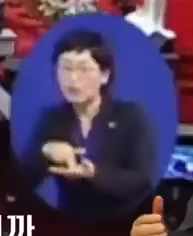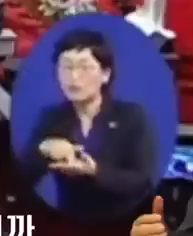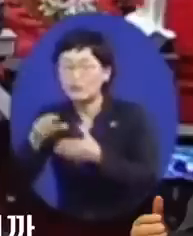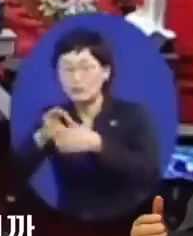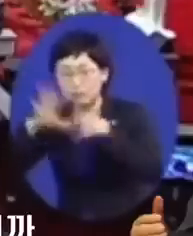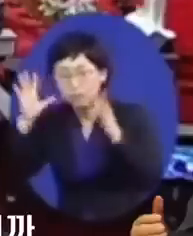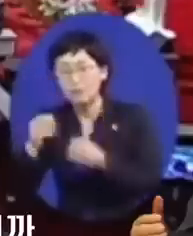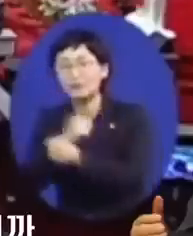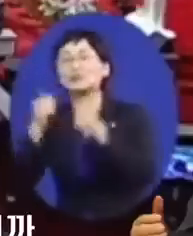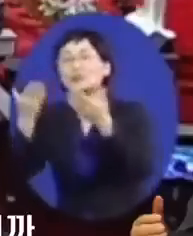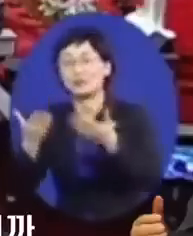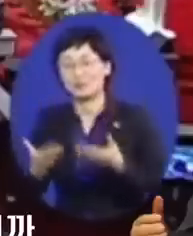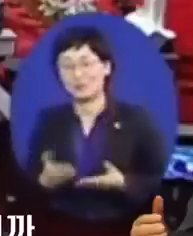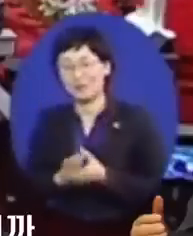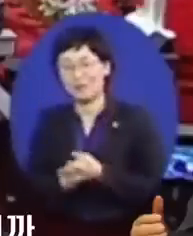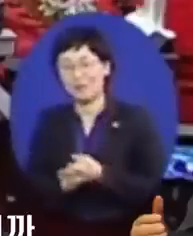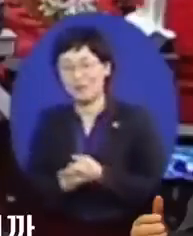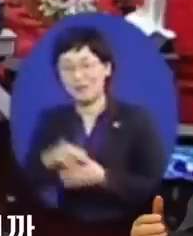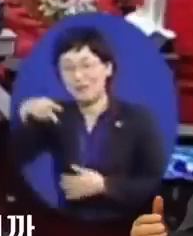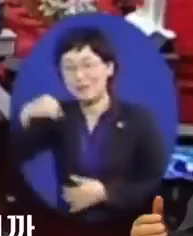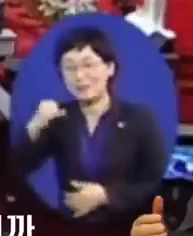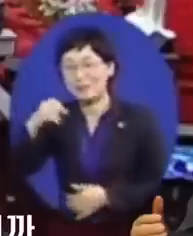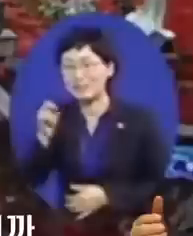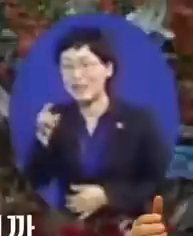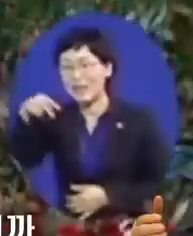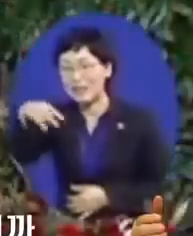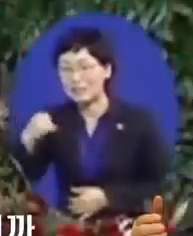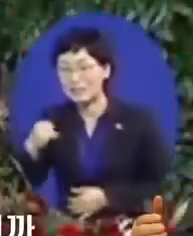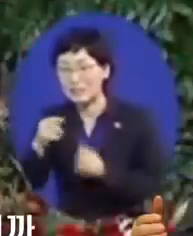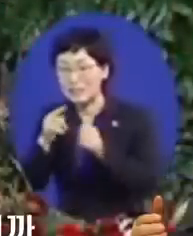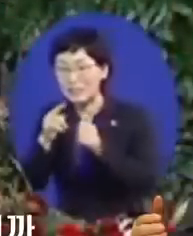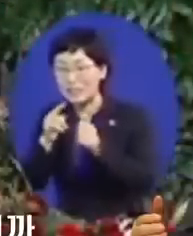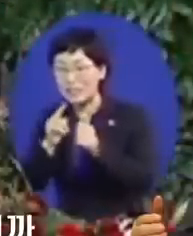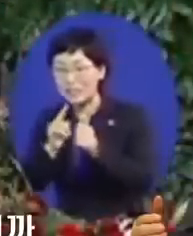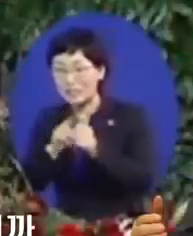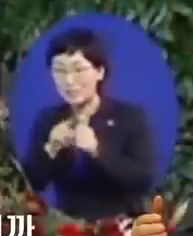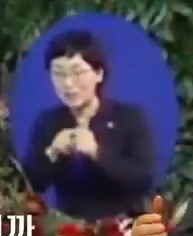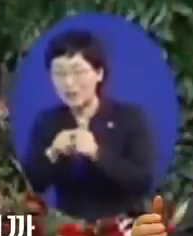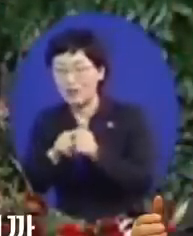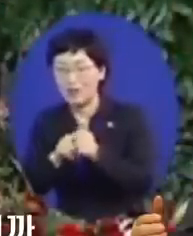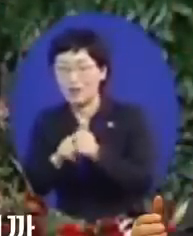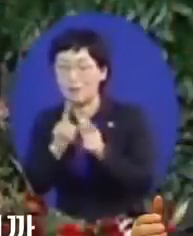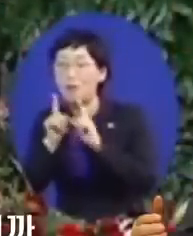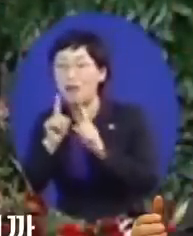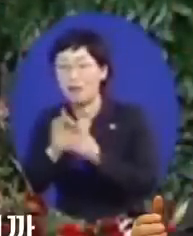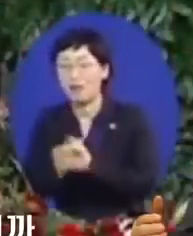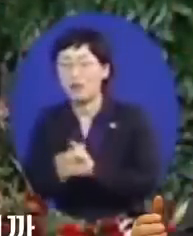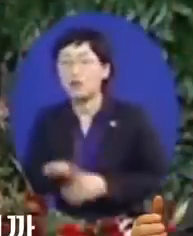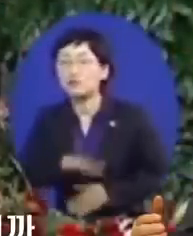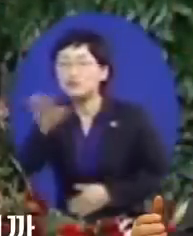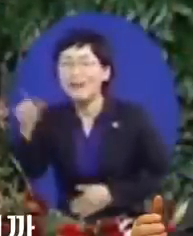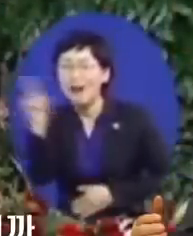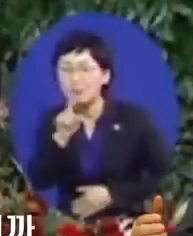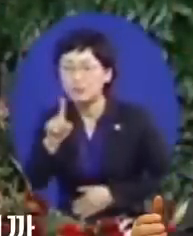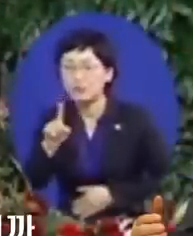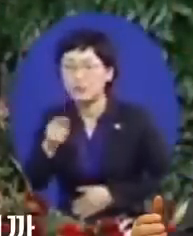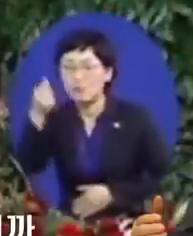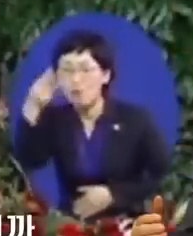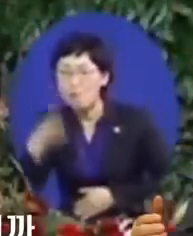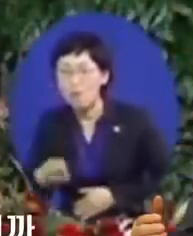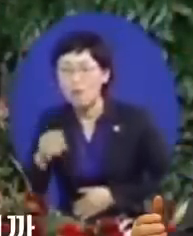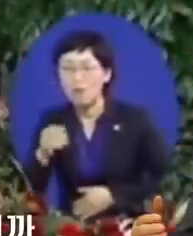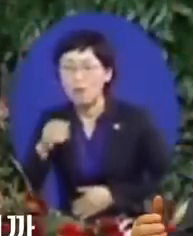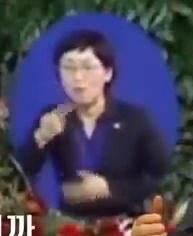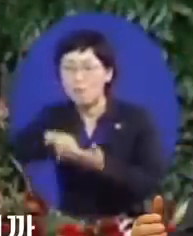것입니다. C.S. 루이스는 하나님의 용서를 다음과 같이 설명했습니다. 우리가 아무리 여러 번 넘어진다고 하더라도